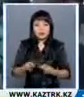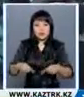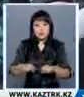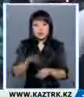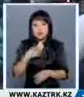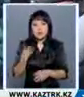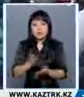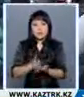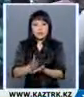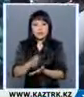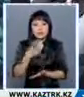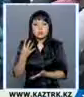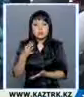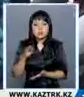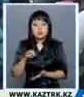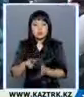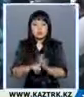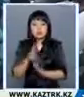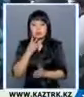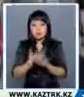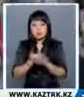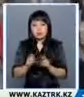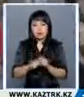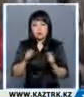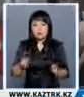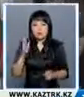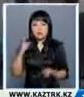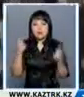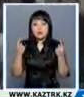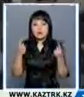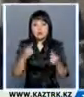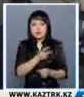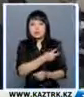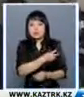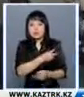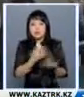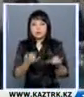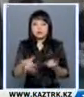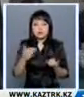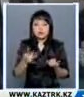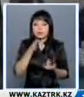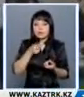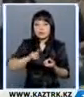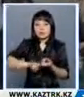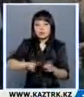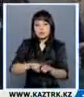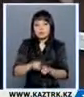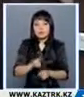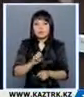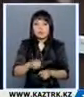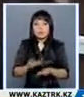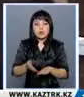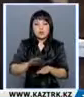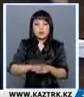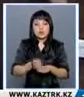Дәріс 4 бағытта 4-ші маусымға дейін жүргізіледі. Қаладағы ірі клиниканың 1000-ға жуық дәрігері қазіргі заманға мамандандырылған